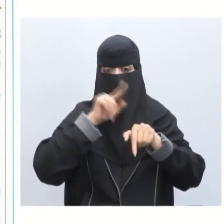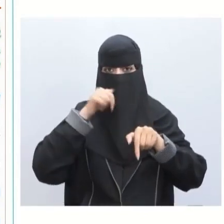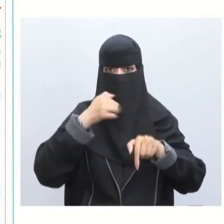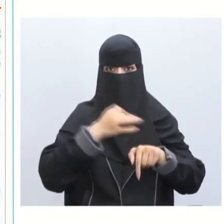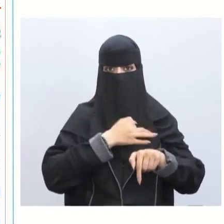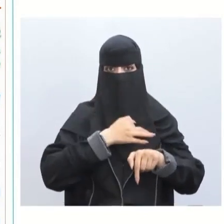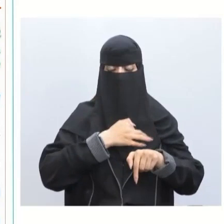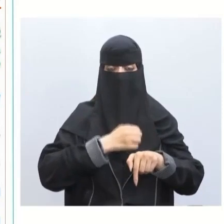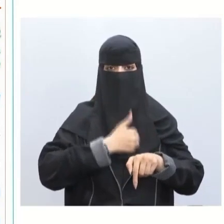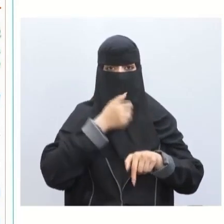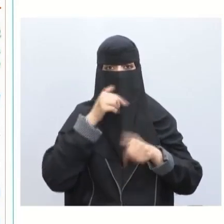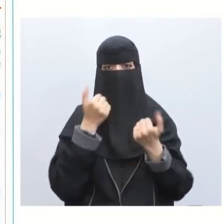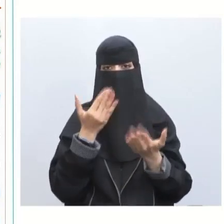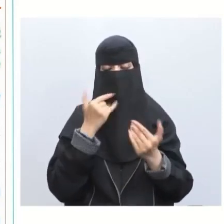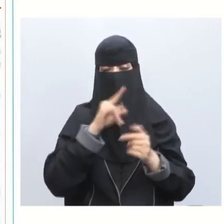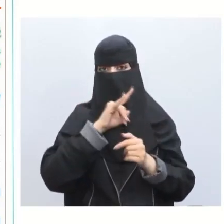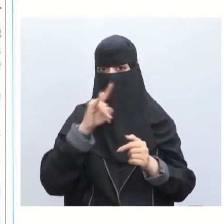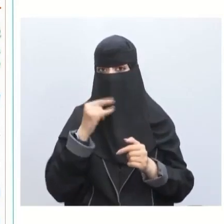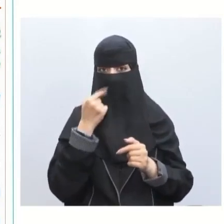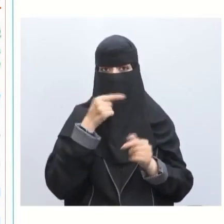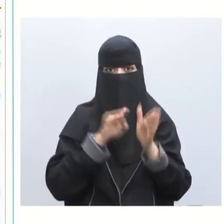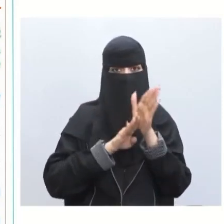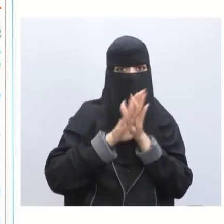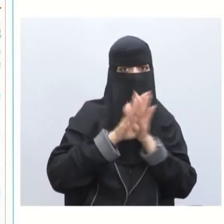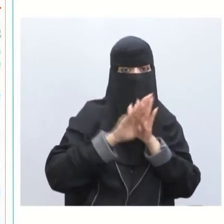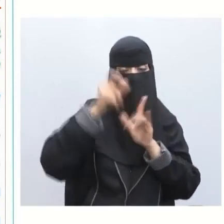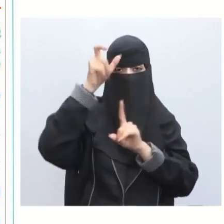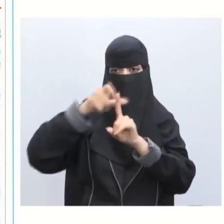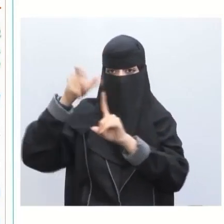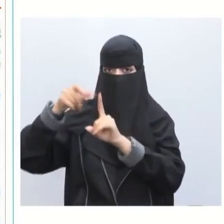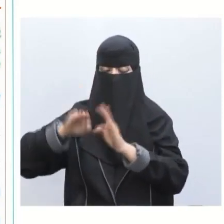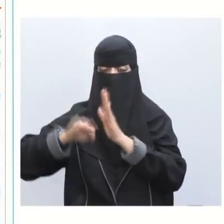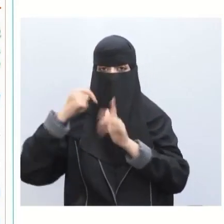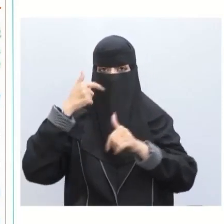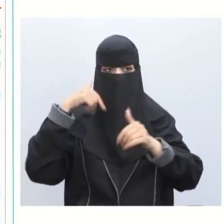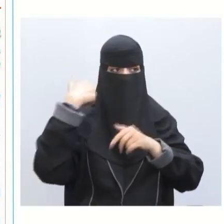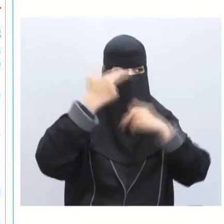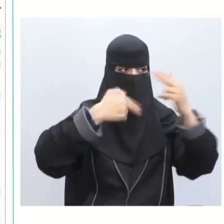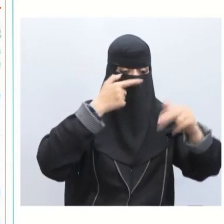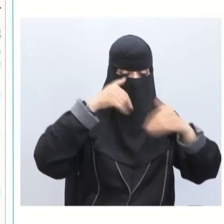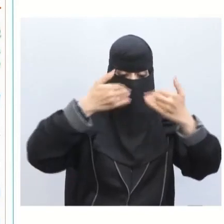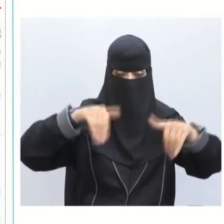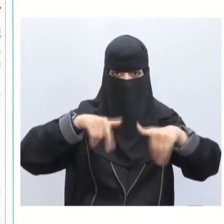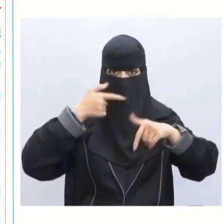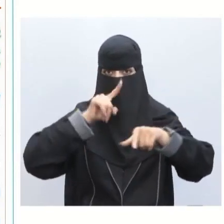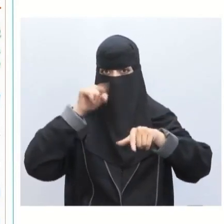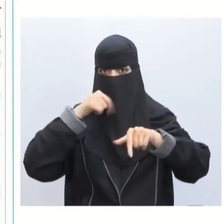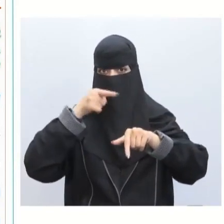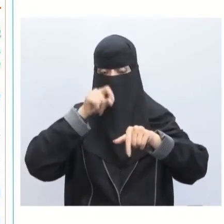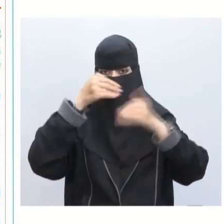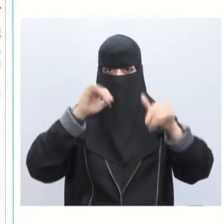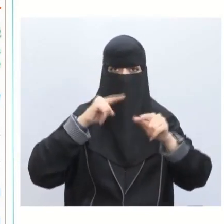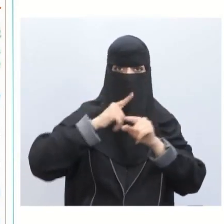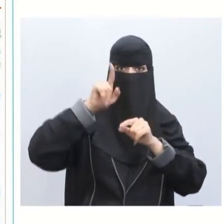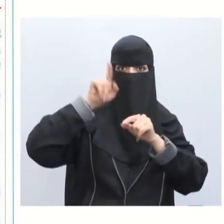المسلمين ولا تتبع عوراتهم فانه من اتبع عوراتهم يتبع الله عورته ومن